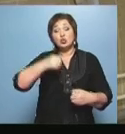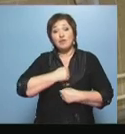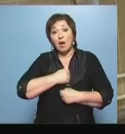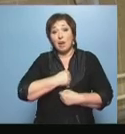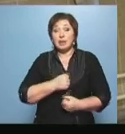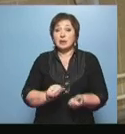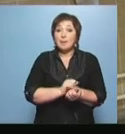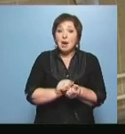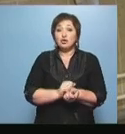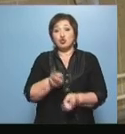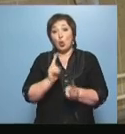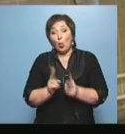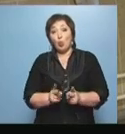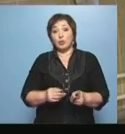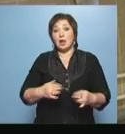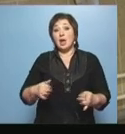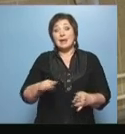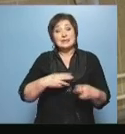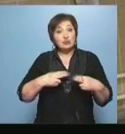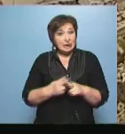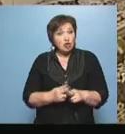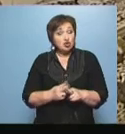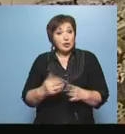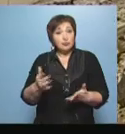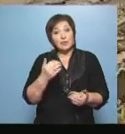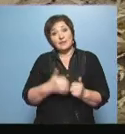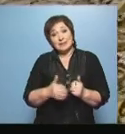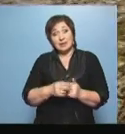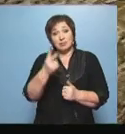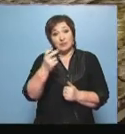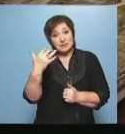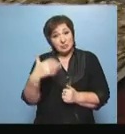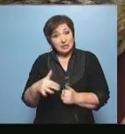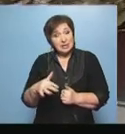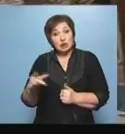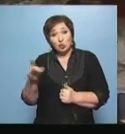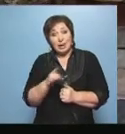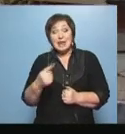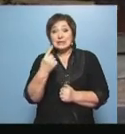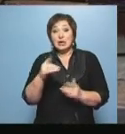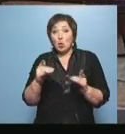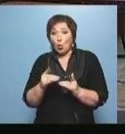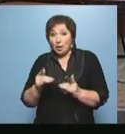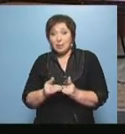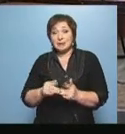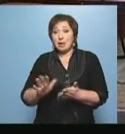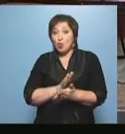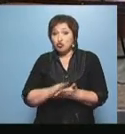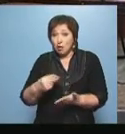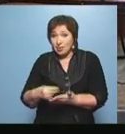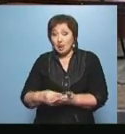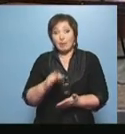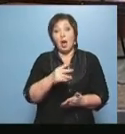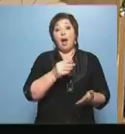Со студента-бюджетника технический вуз сегодня берет в среднем 250 рублей за койко-место. С платника цена уже в 2 раза